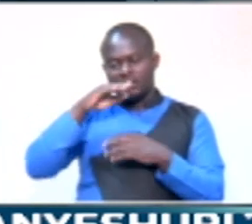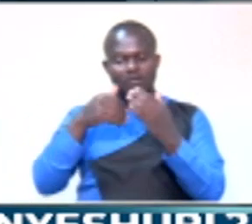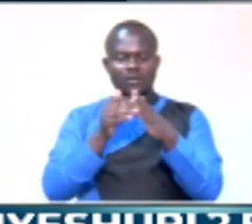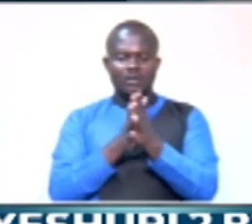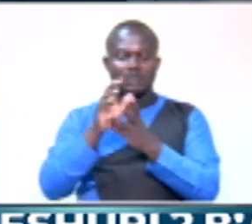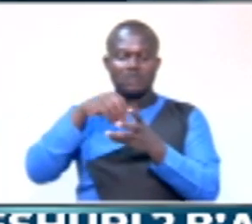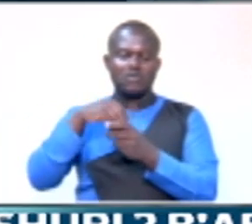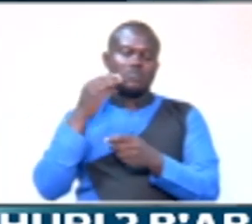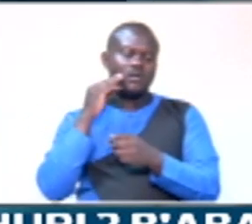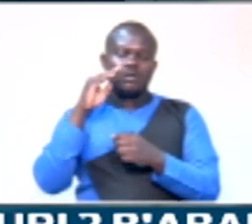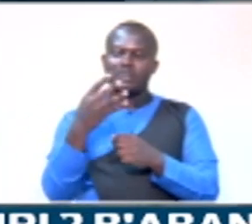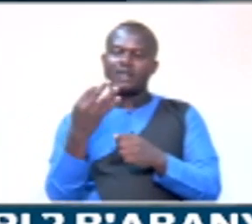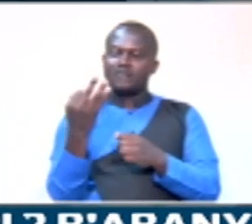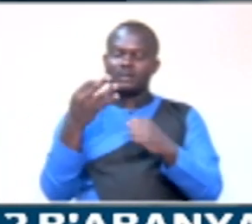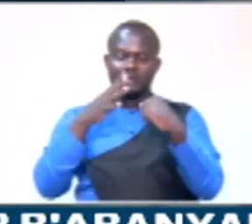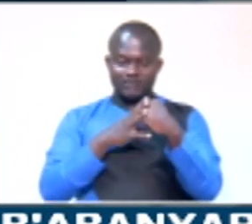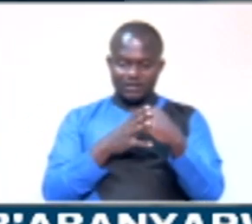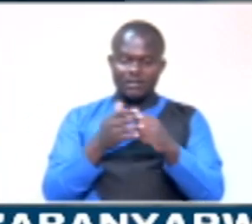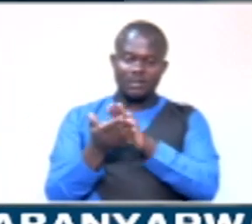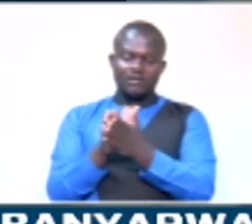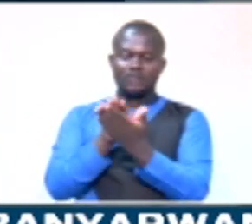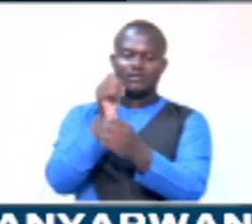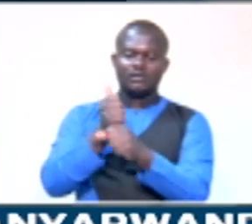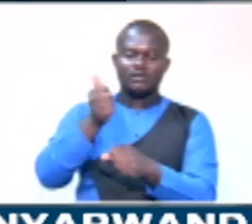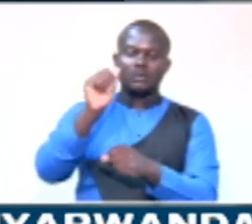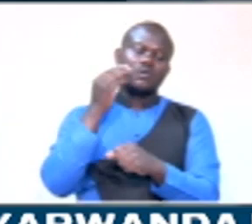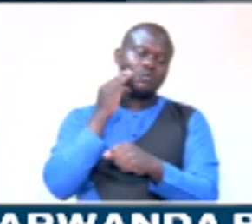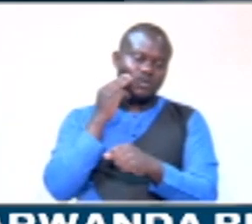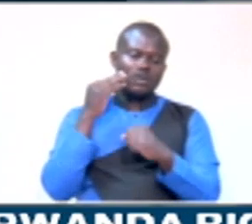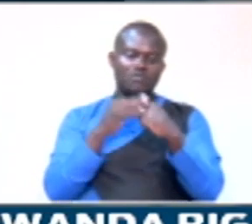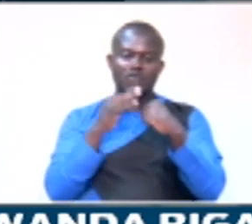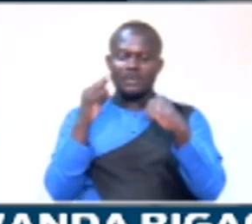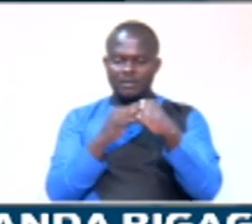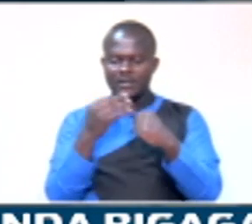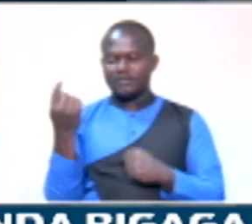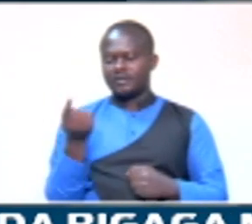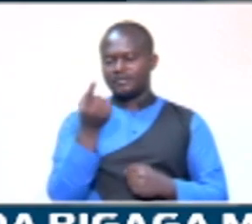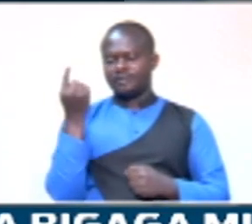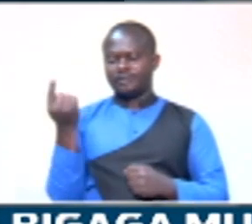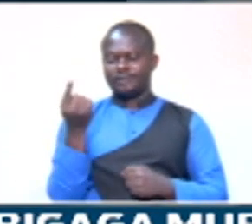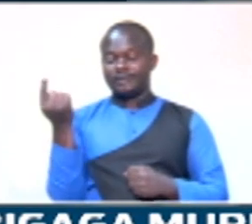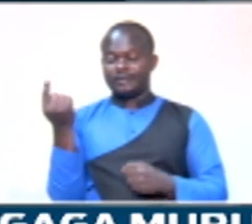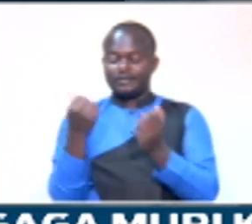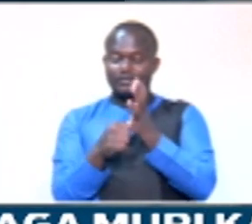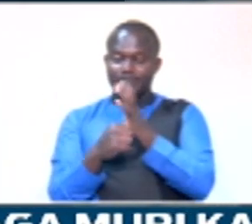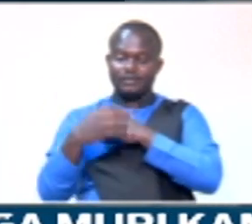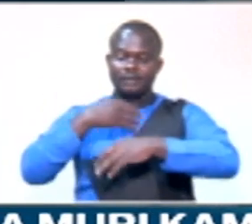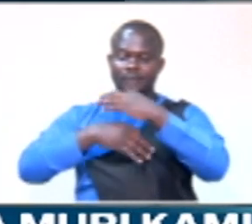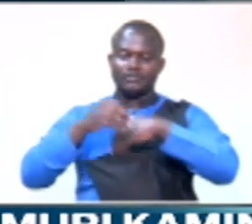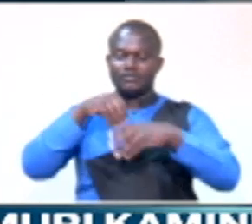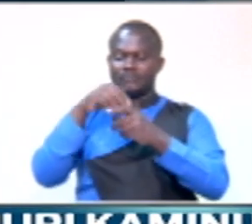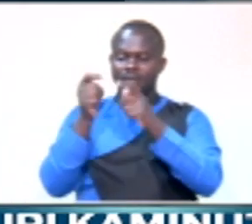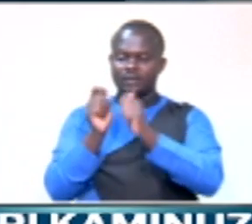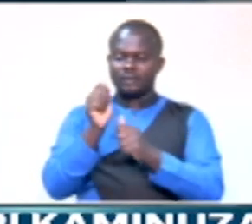rwarashowemo miliyoni 439, rweguriwe abikorera kuri miliyoni 88 gusa. Ikibazo cy'inganda zirimo urw'amata